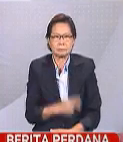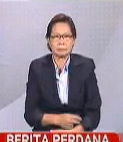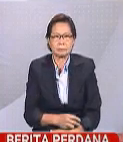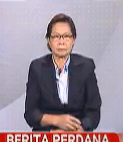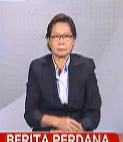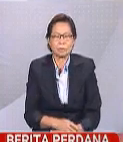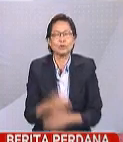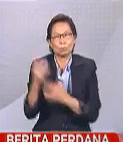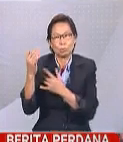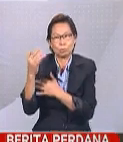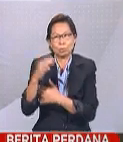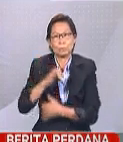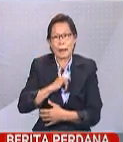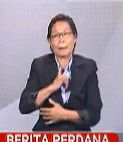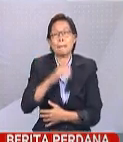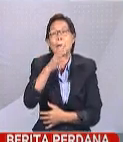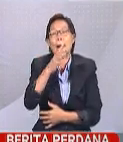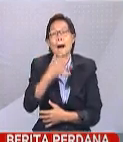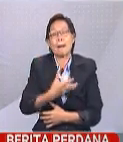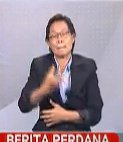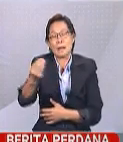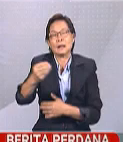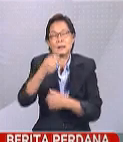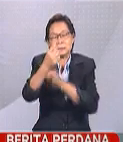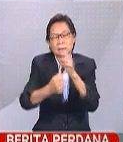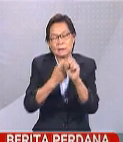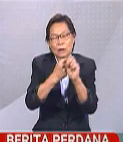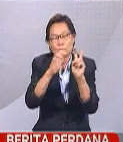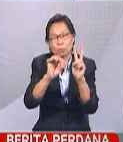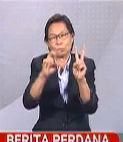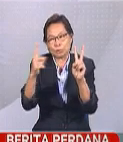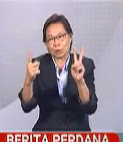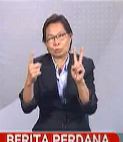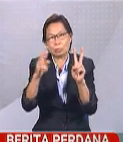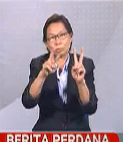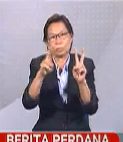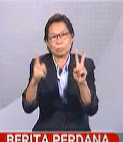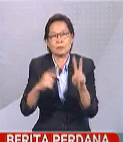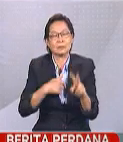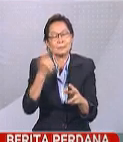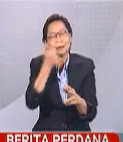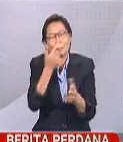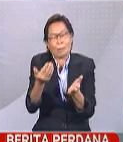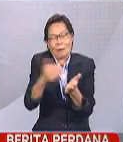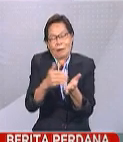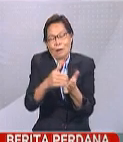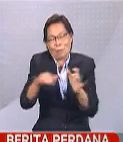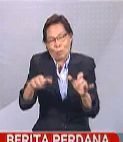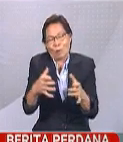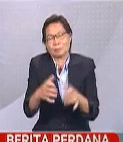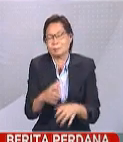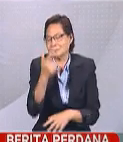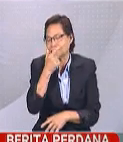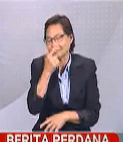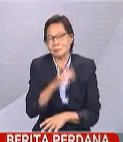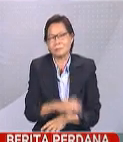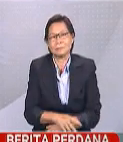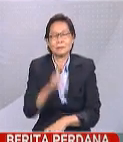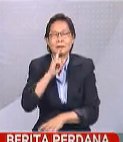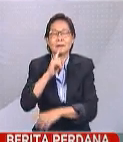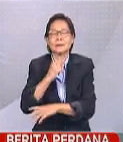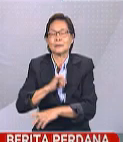Tunggulah Umi balik tahun depan. Kesalahan ini takkan berulang lagi. Tu je orang boleh